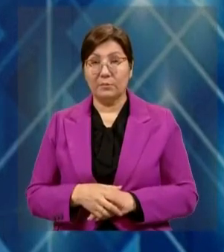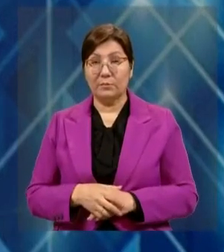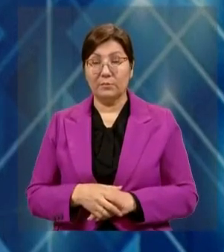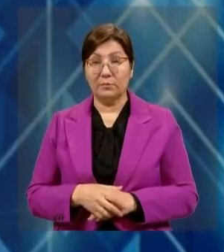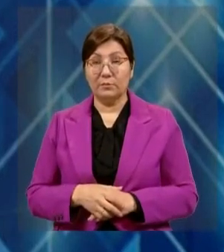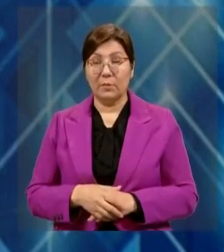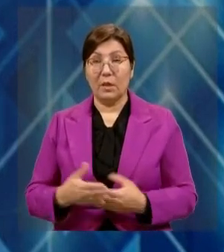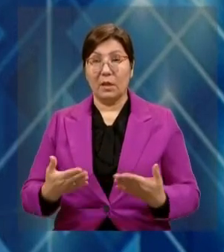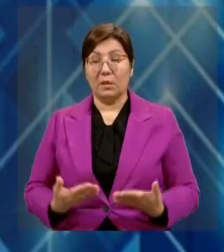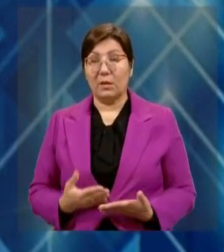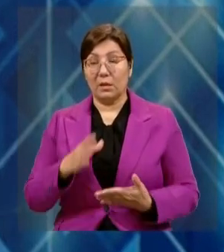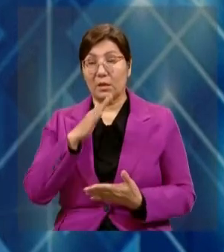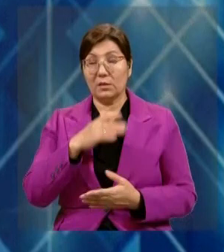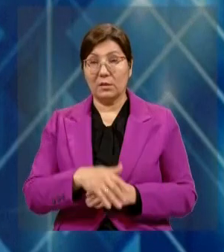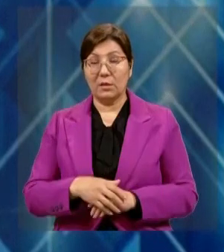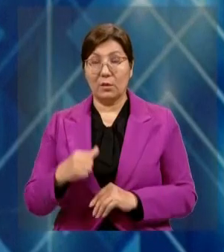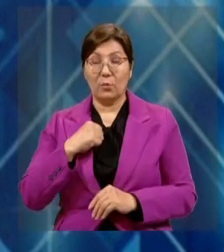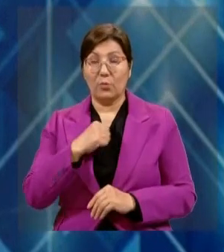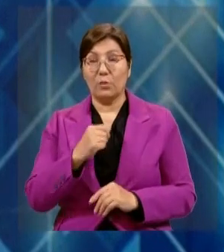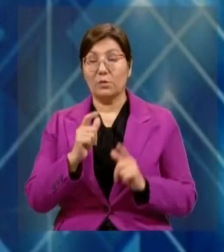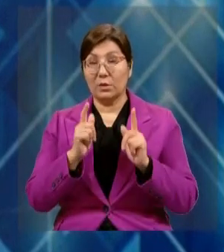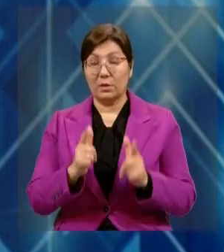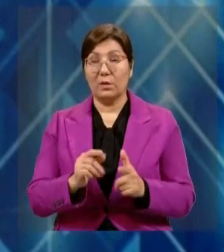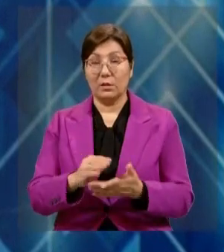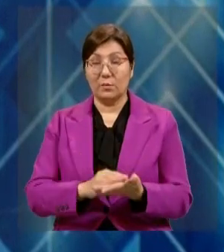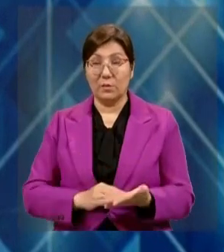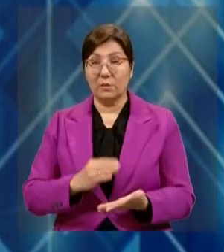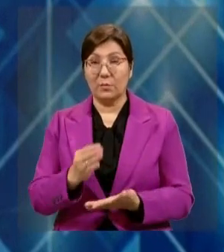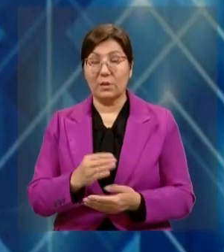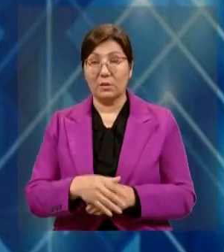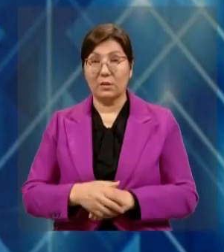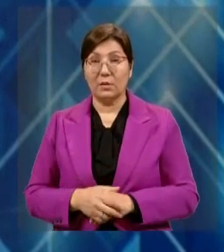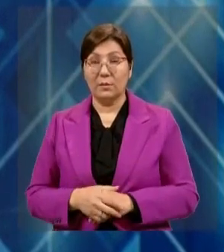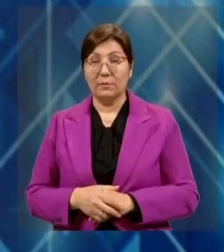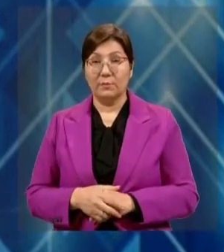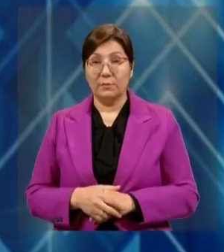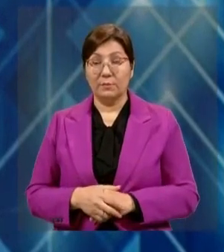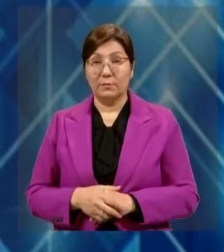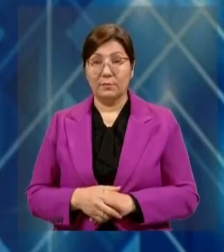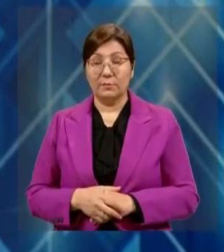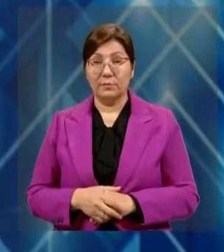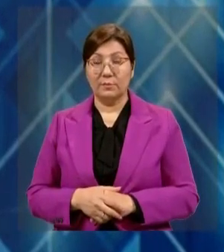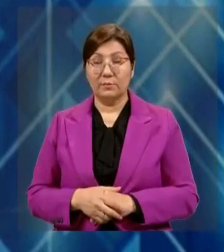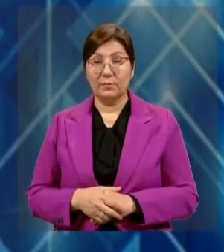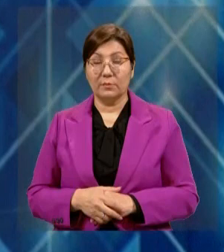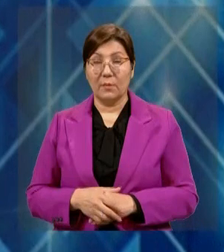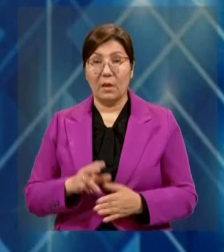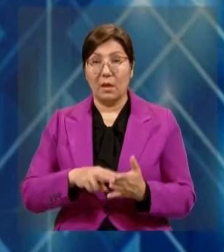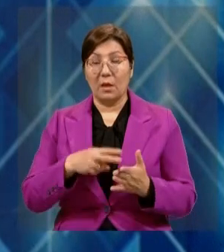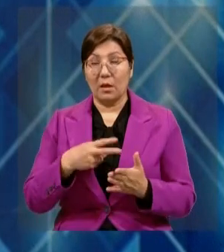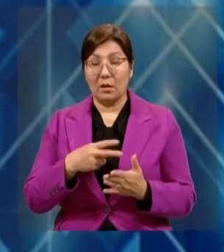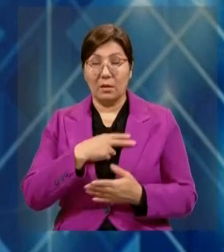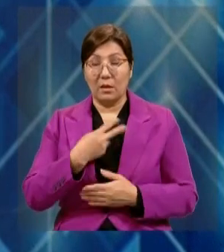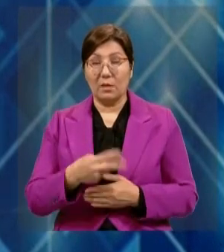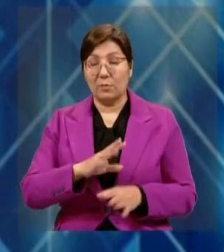тірі кезінде келісім берсе, қағаз жүзінде келісім берсе, және де қайтыс болғаннан кейін